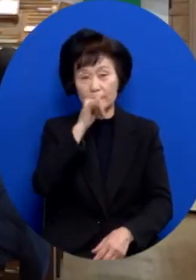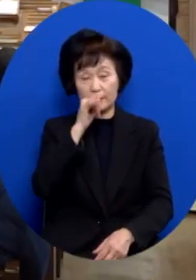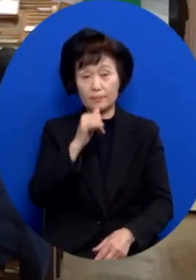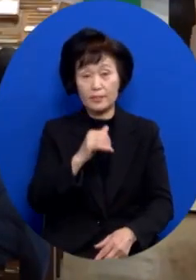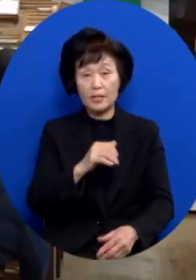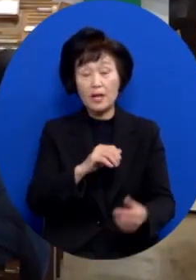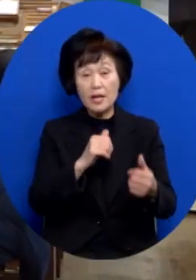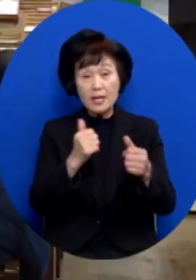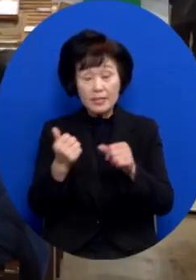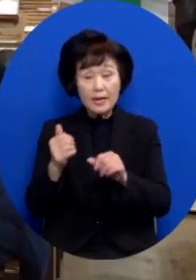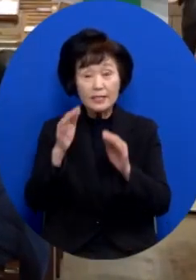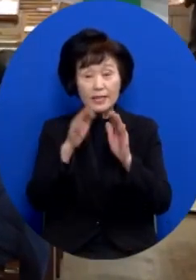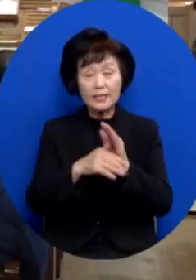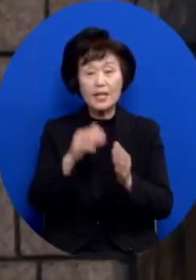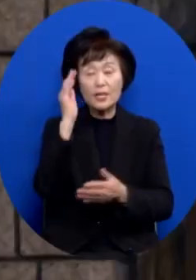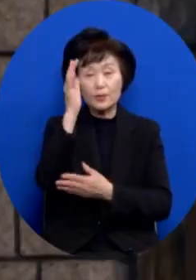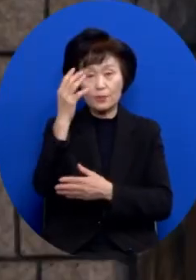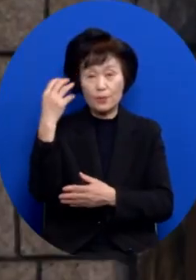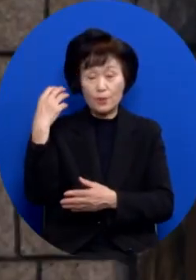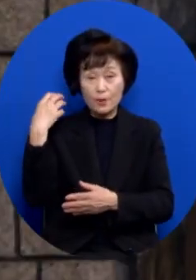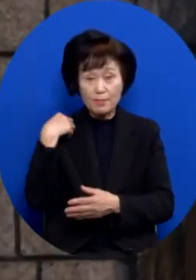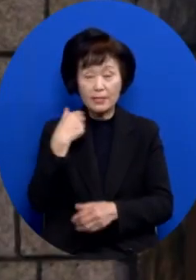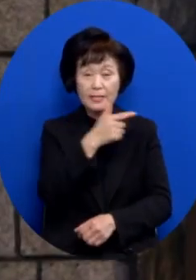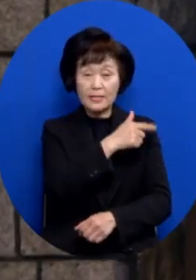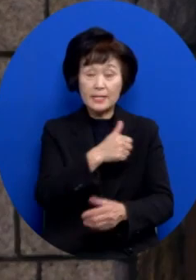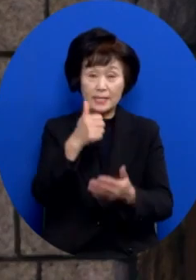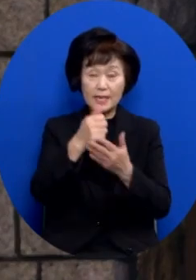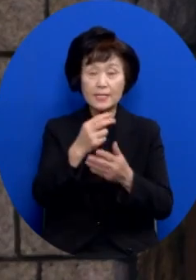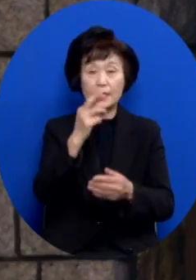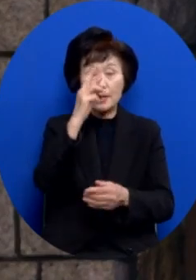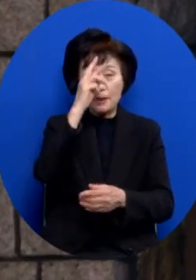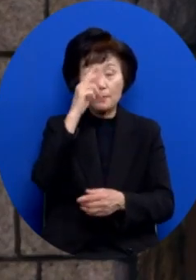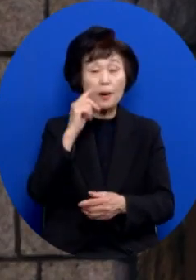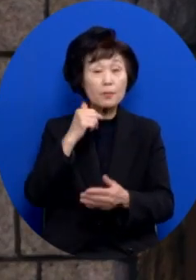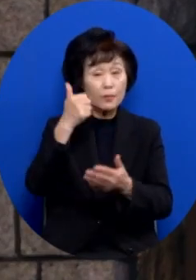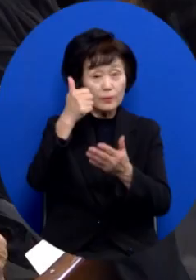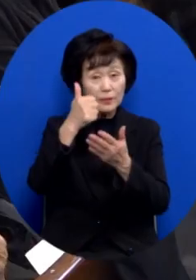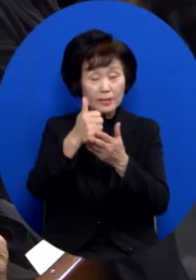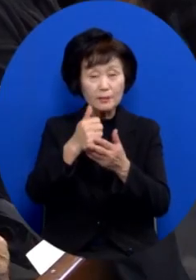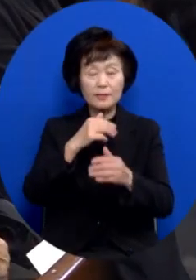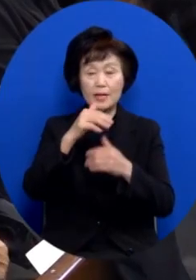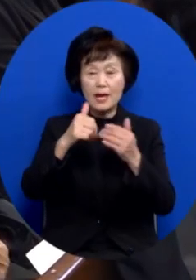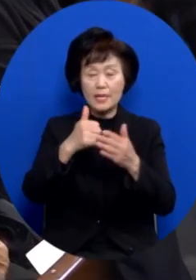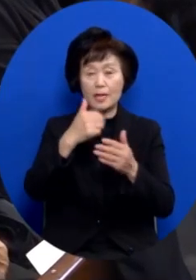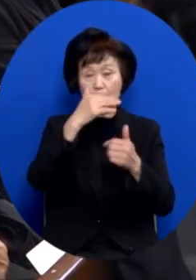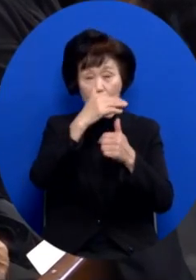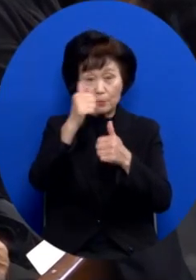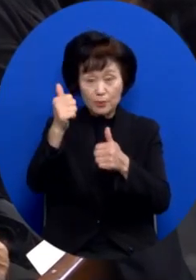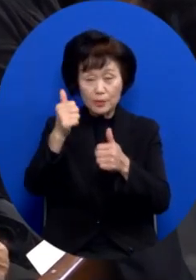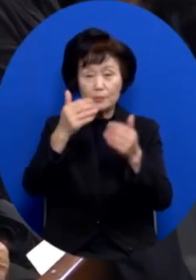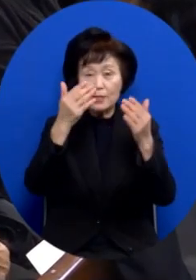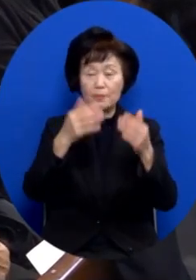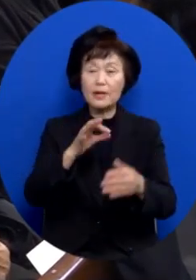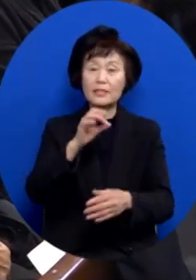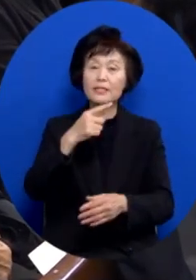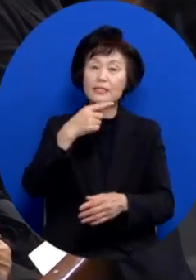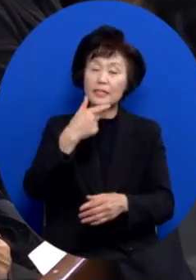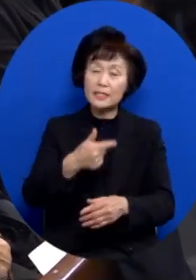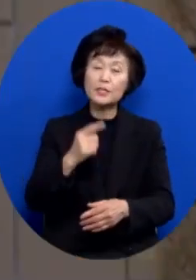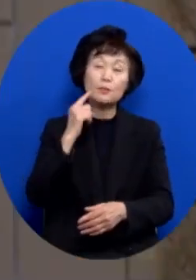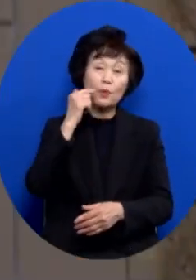장례예식에서 설교를 맡은 실천 신학대 이사장 박종화 목사는 하나님의 부르심을 받은은 목사가